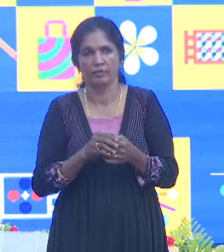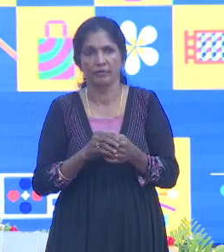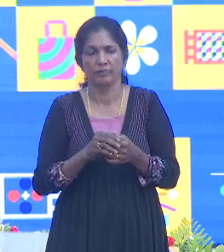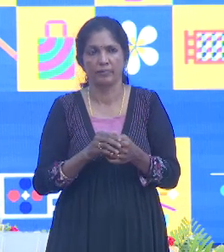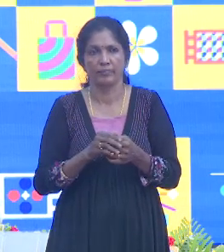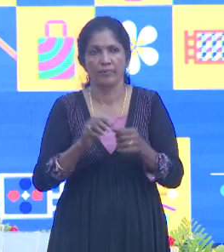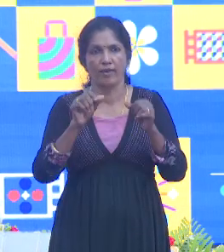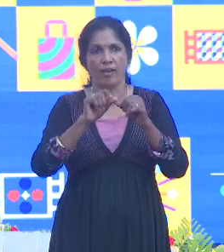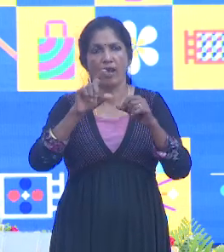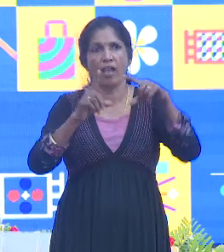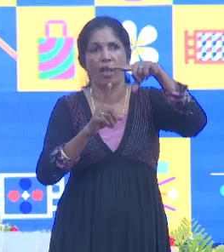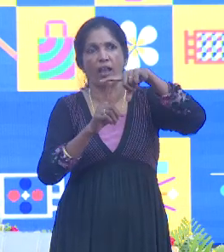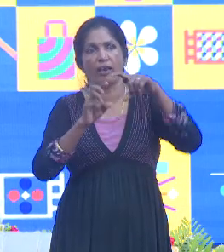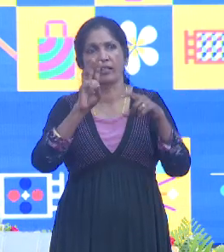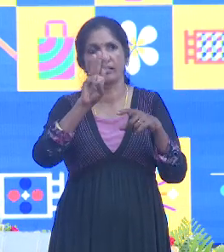ആക്ട്